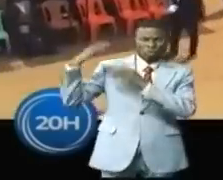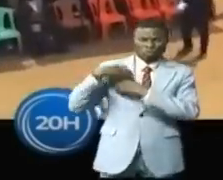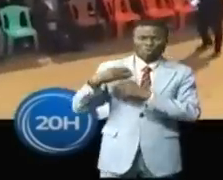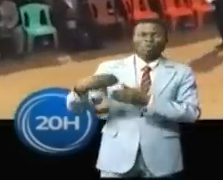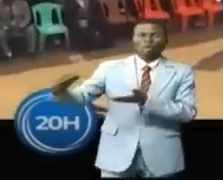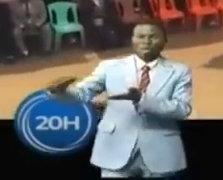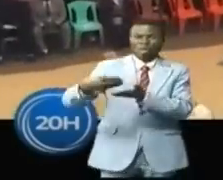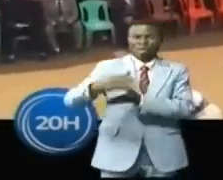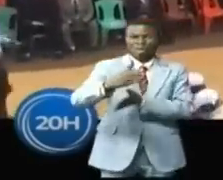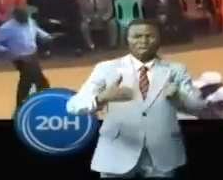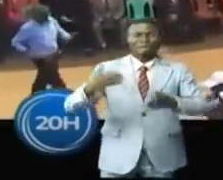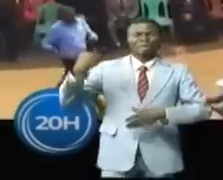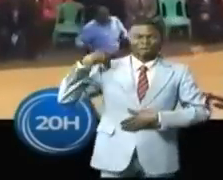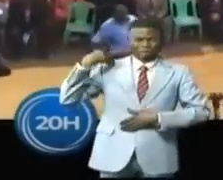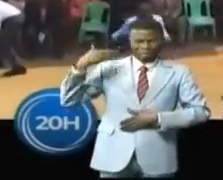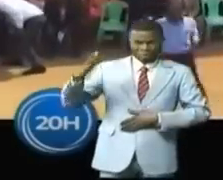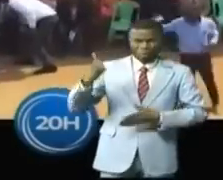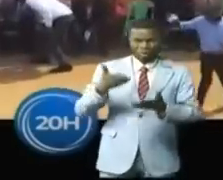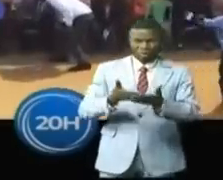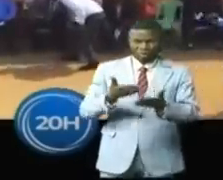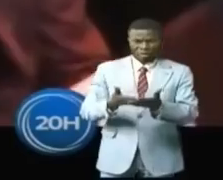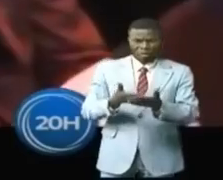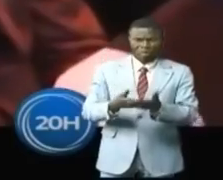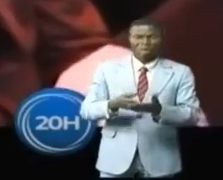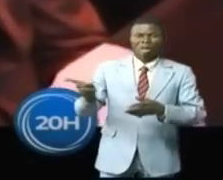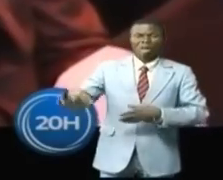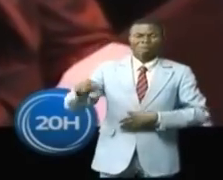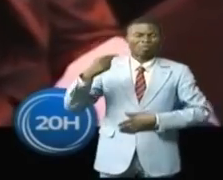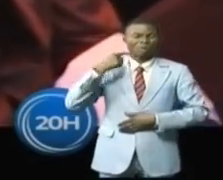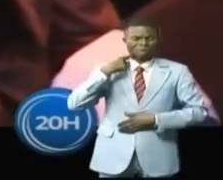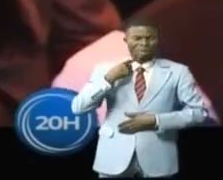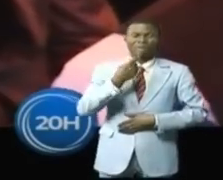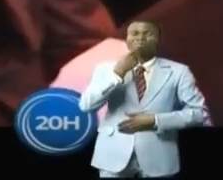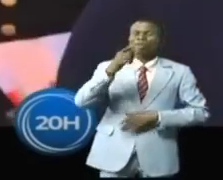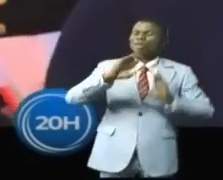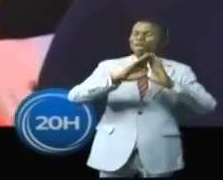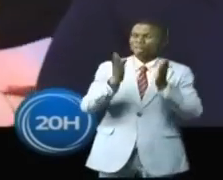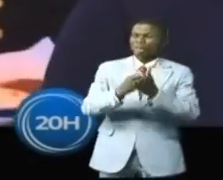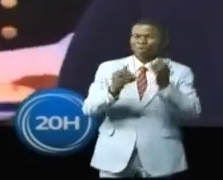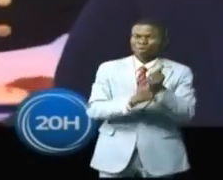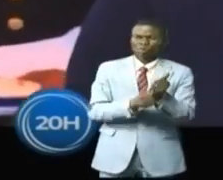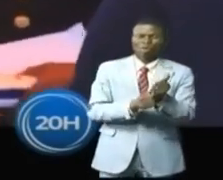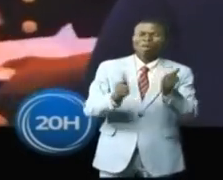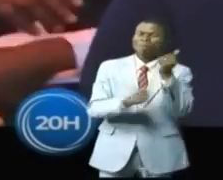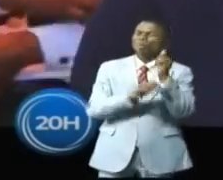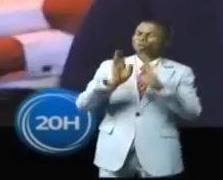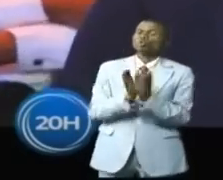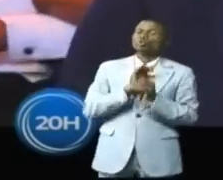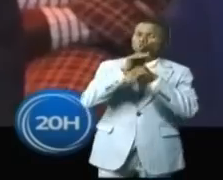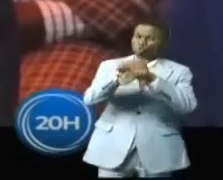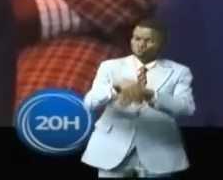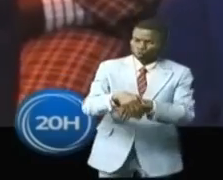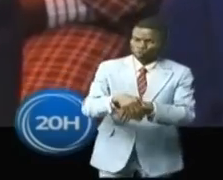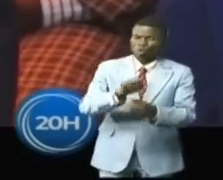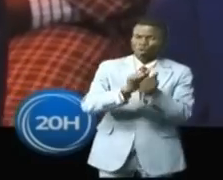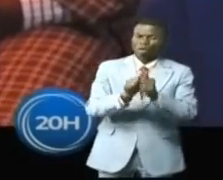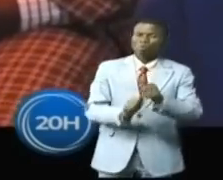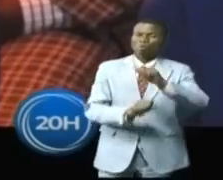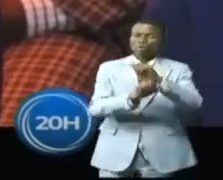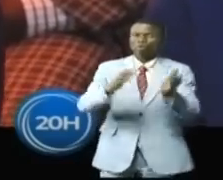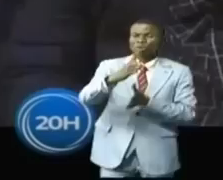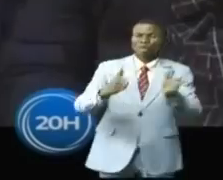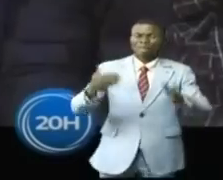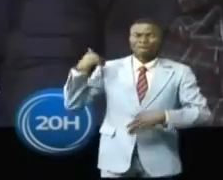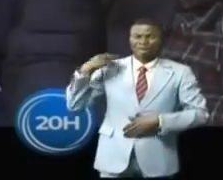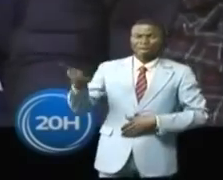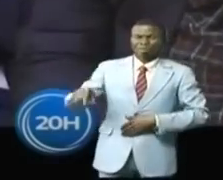maximisation, mobilisation et canalisation des recettes de la province du Kwango, a fait savoir à l'assistance l'adhésion de tout un chacun à la politique fiscale du gouvernement provincial.